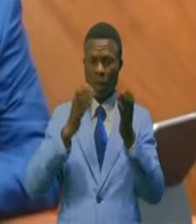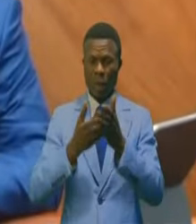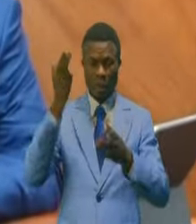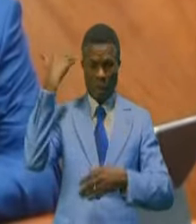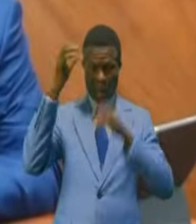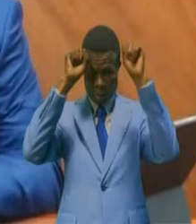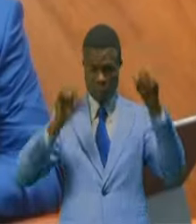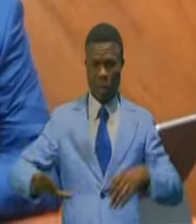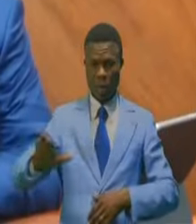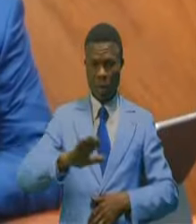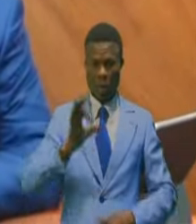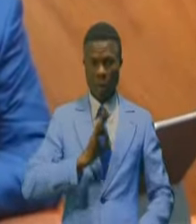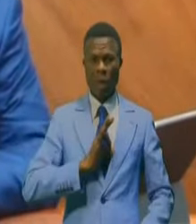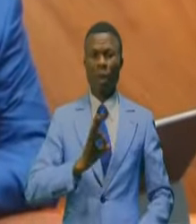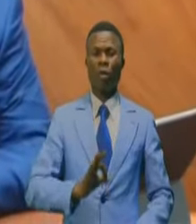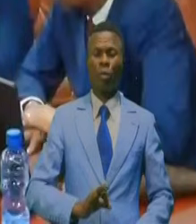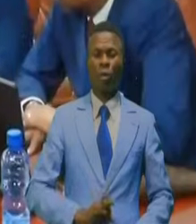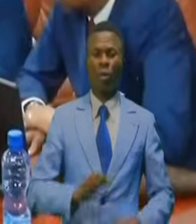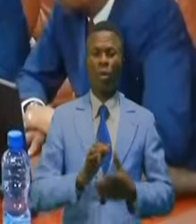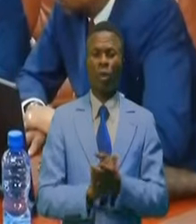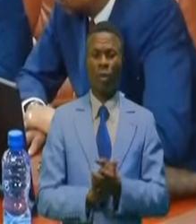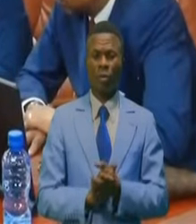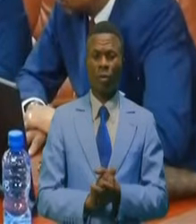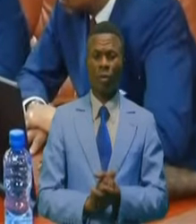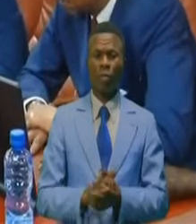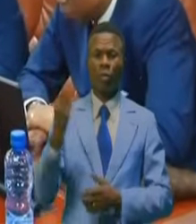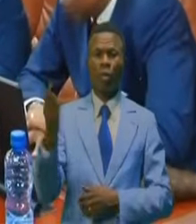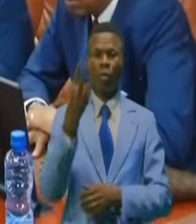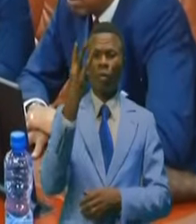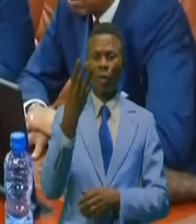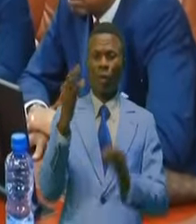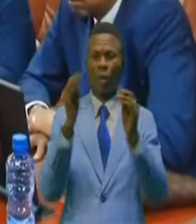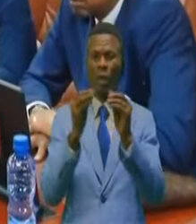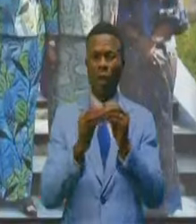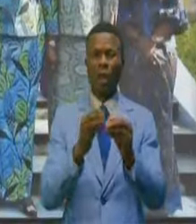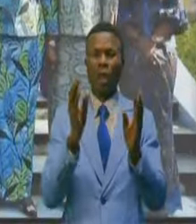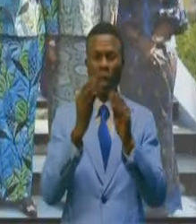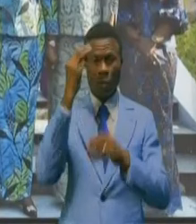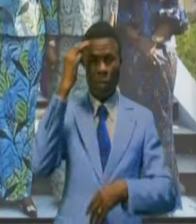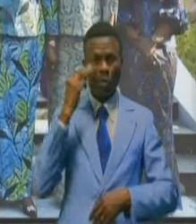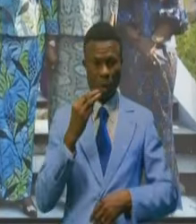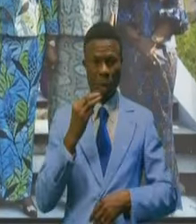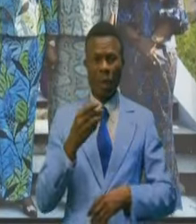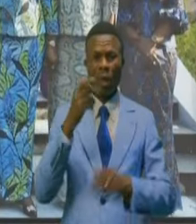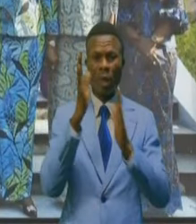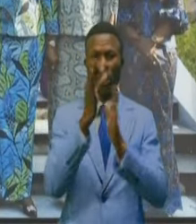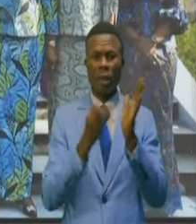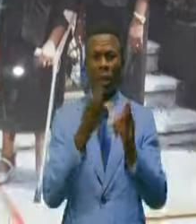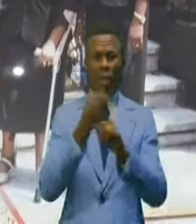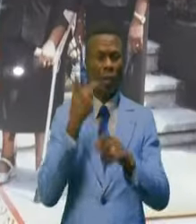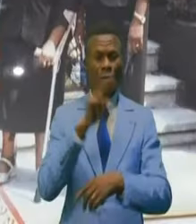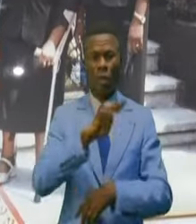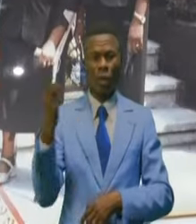président de la République, Félix-Antoine Tshisekedi Tshilombo, à la 23e réunion du Conseil des ministres du 2 février 2024,